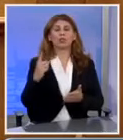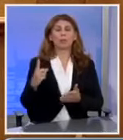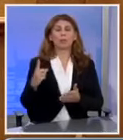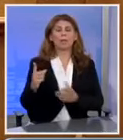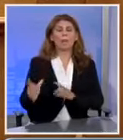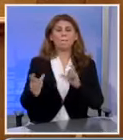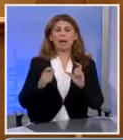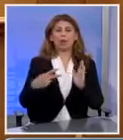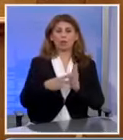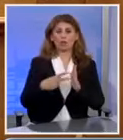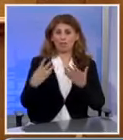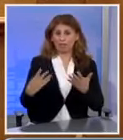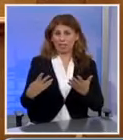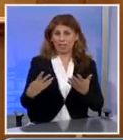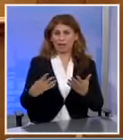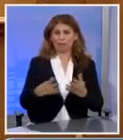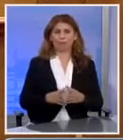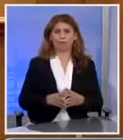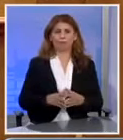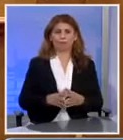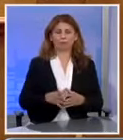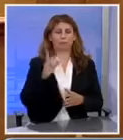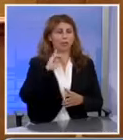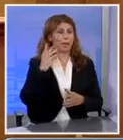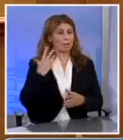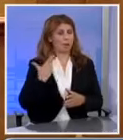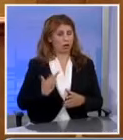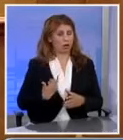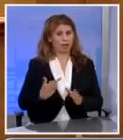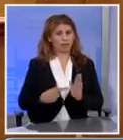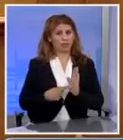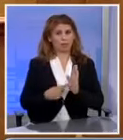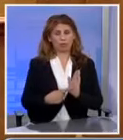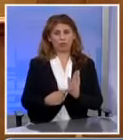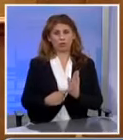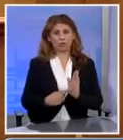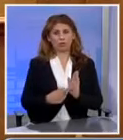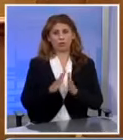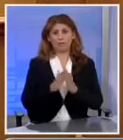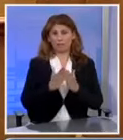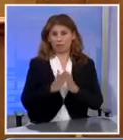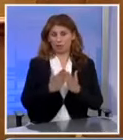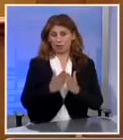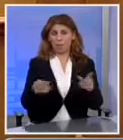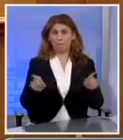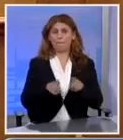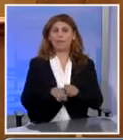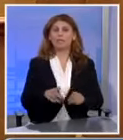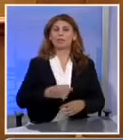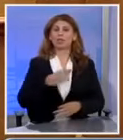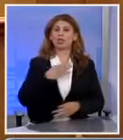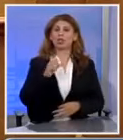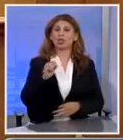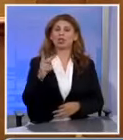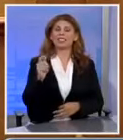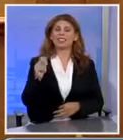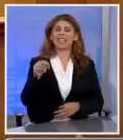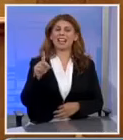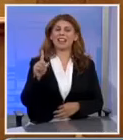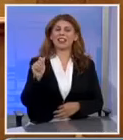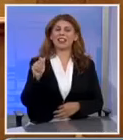21/5/2009, η οποία σε παρουσίαση βιβλίου μαζί με τον κύριο Σκανδαλίδη, μάλιστα τότε, τον